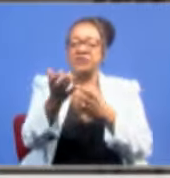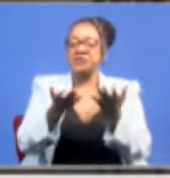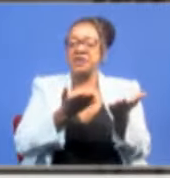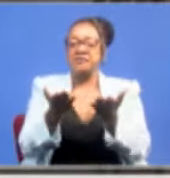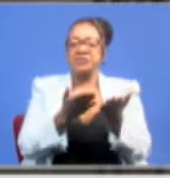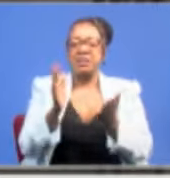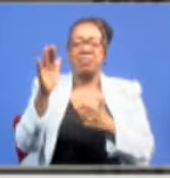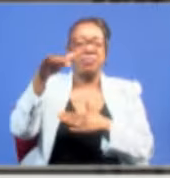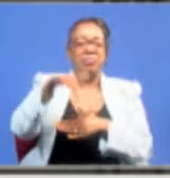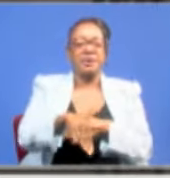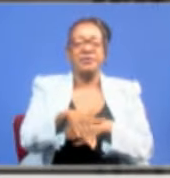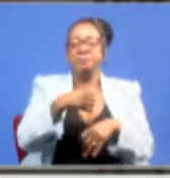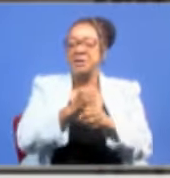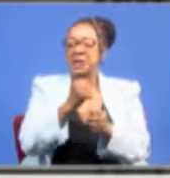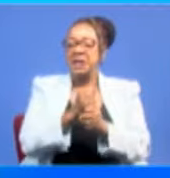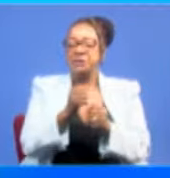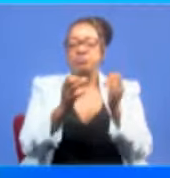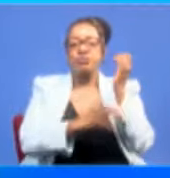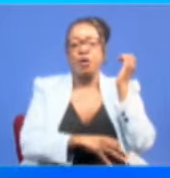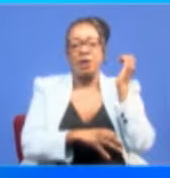making it dysfunctional.